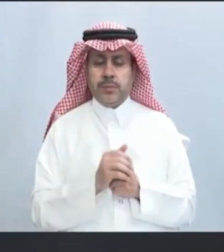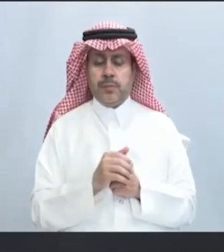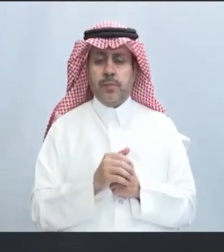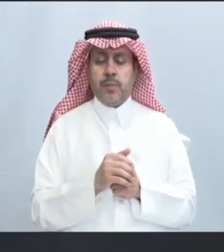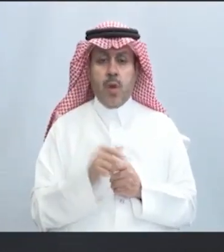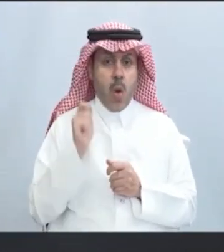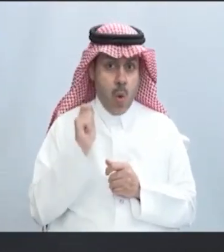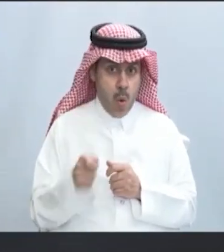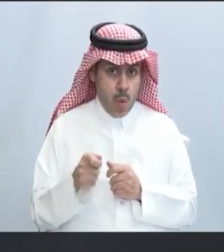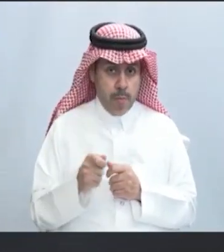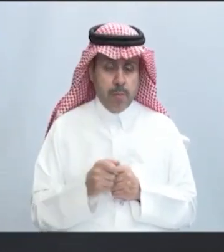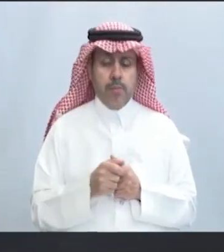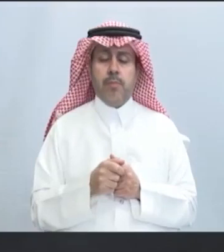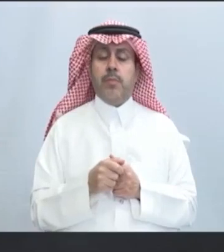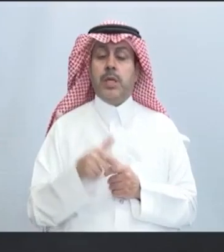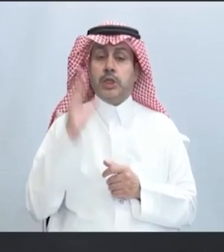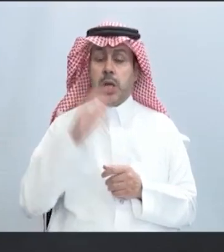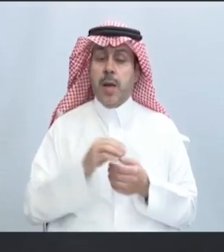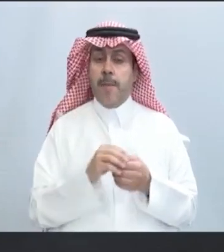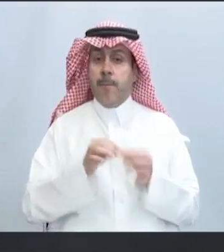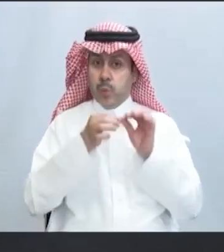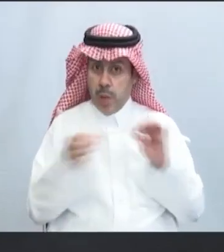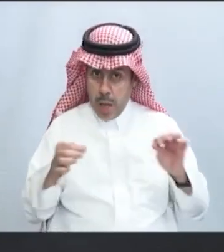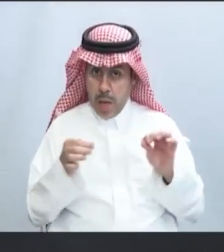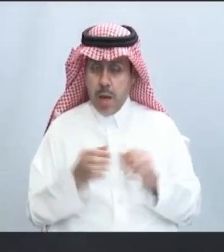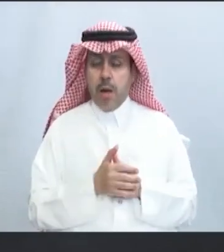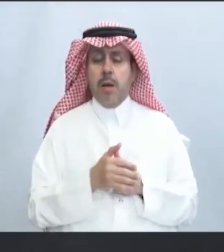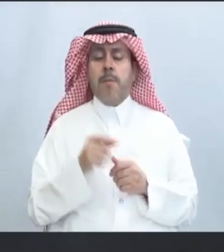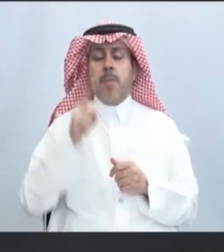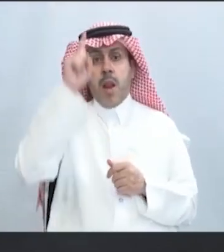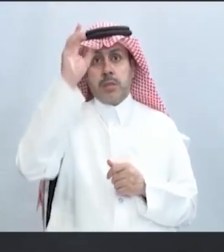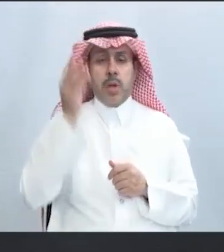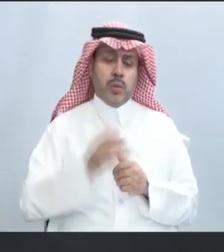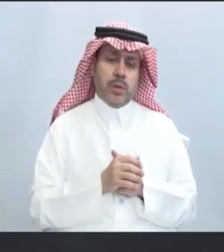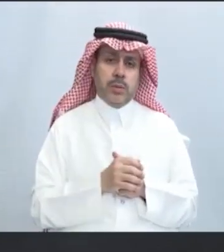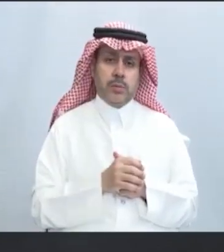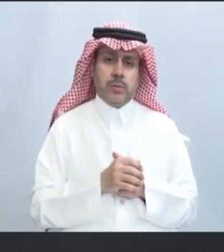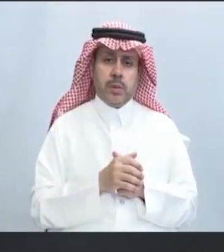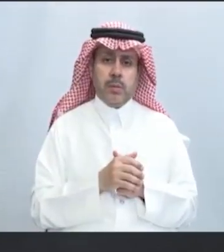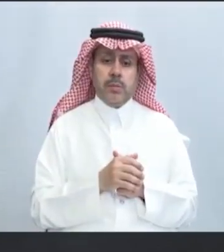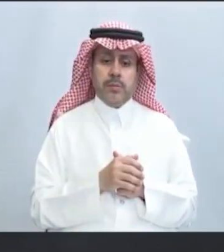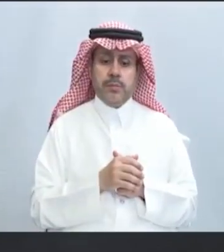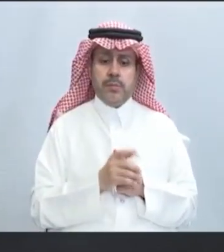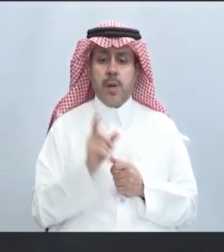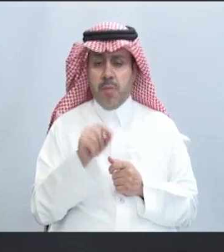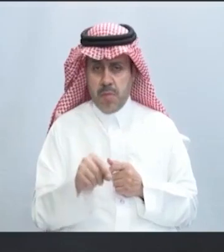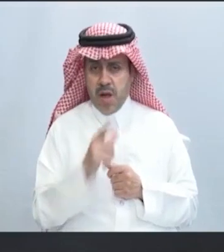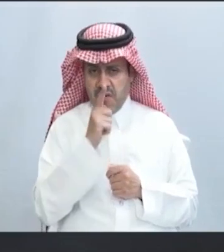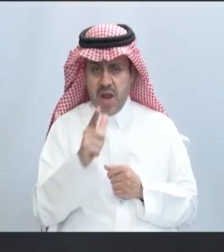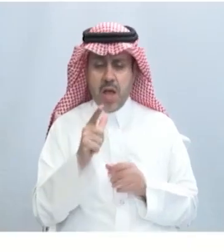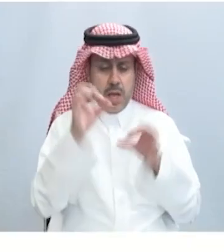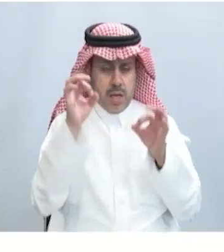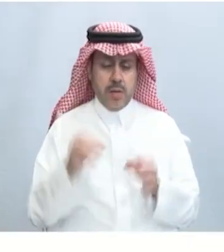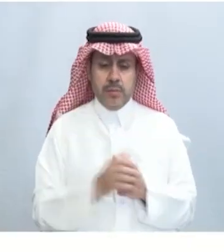فالحكم من الاشياء المتعلقه بالله سبحانه وتعالى كما قال الله سبحانه اليوم اكملت